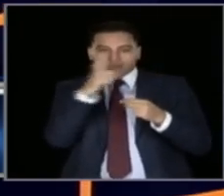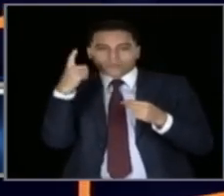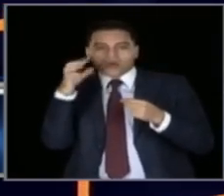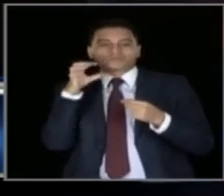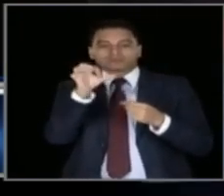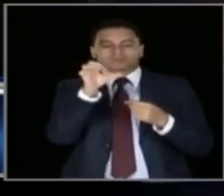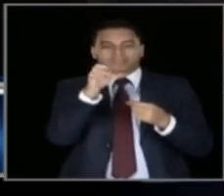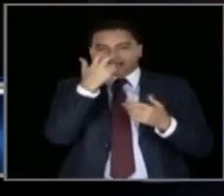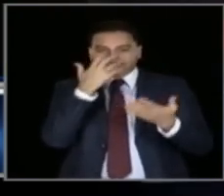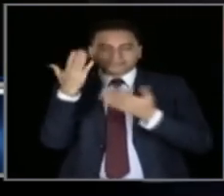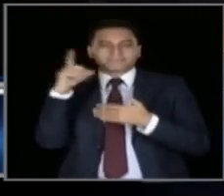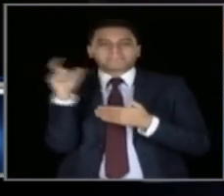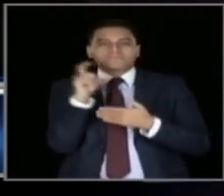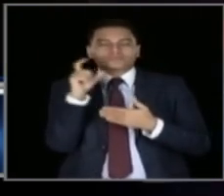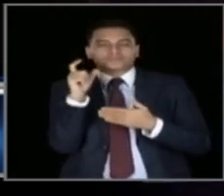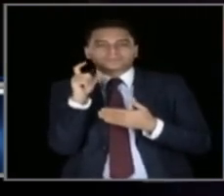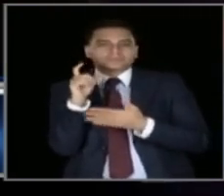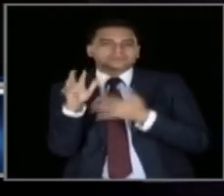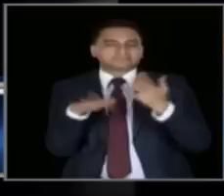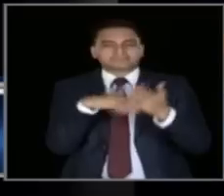اتهزم المسلمين في معركة تارين الأولى،